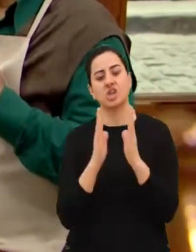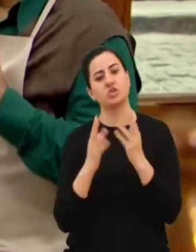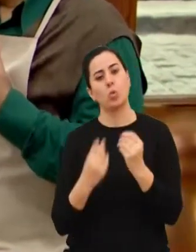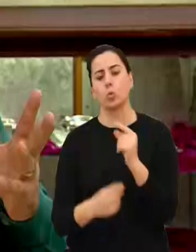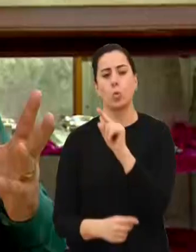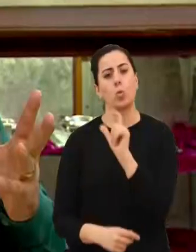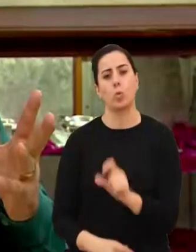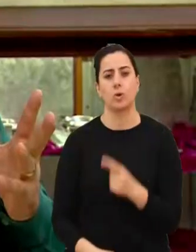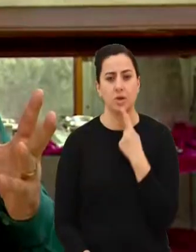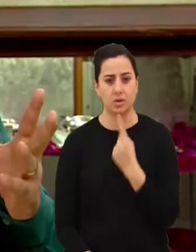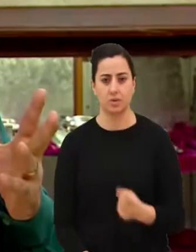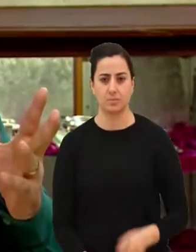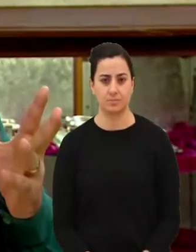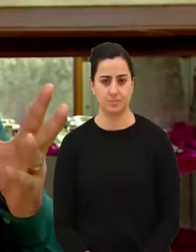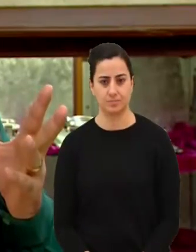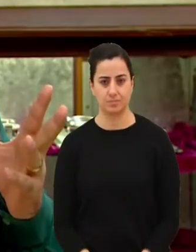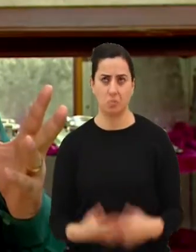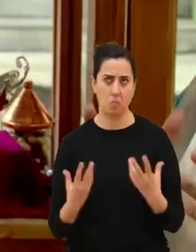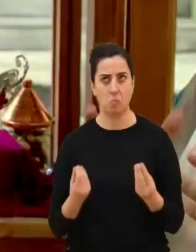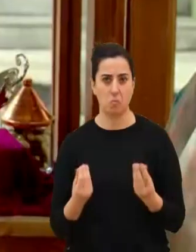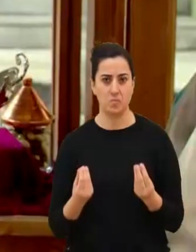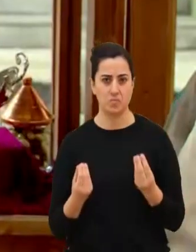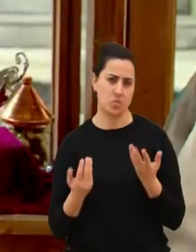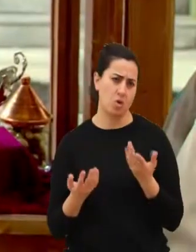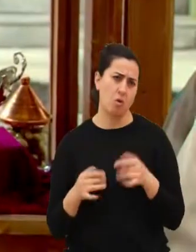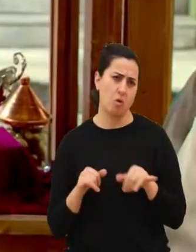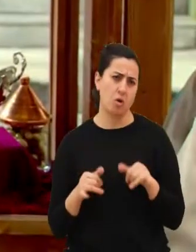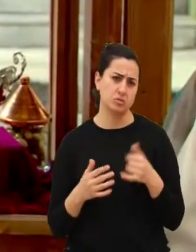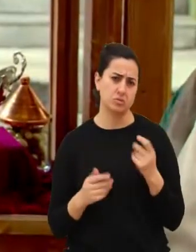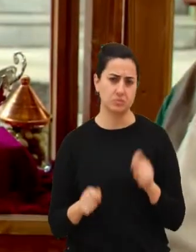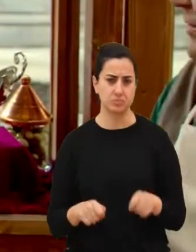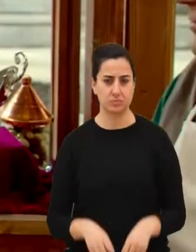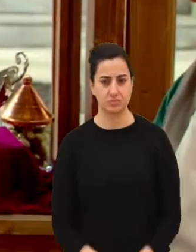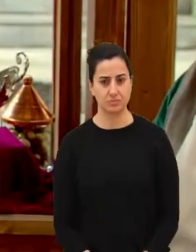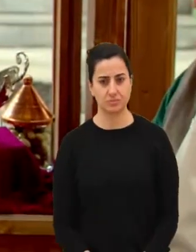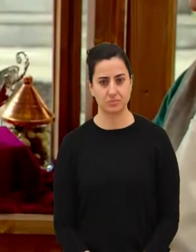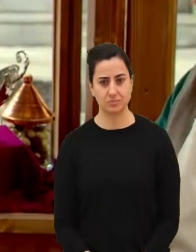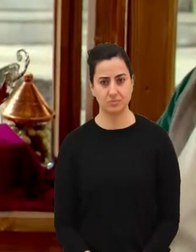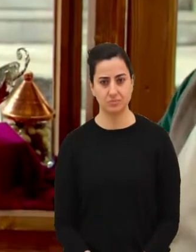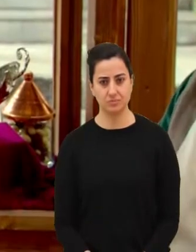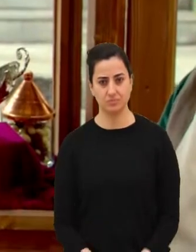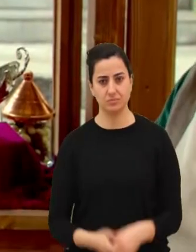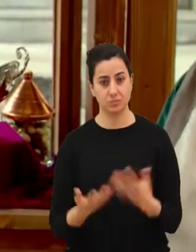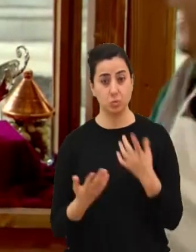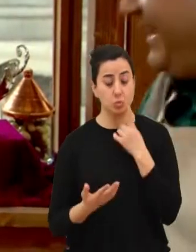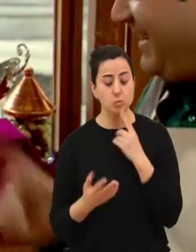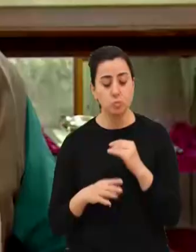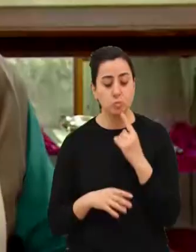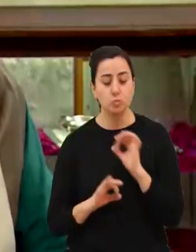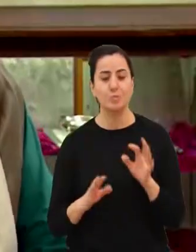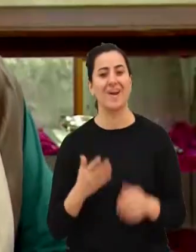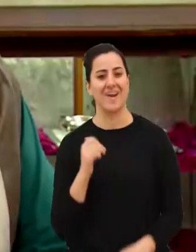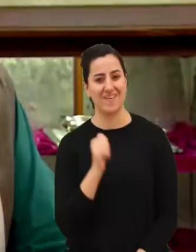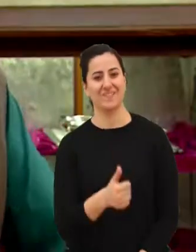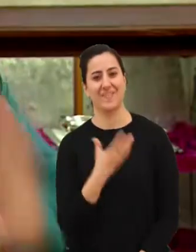karşılaştırdı yani. Herhalde galiba. Mutlaka ya öyle bir şey yaptı. Ha. Börek çok güzel olmuş ama. Aa